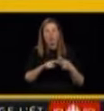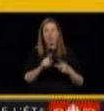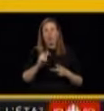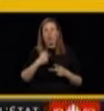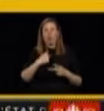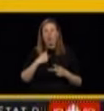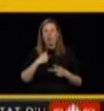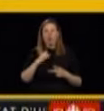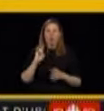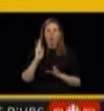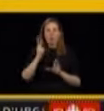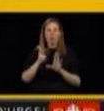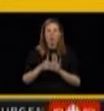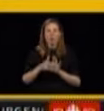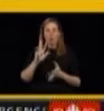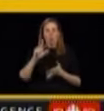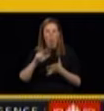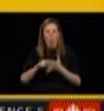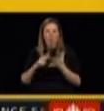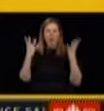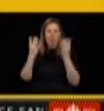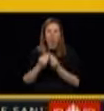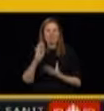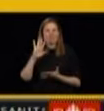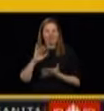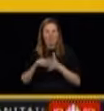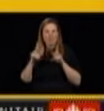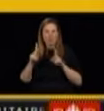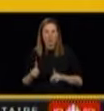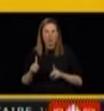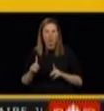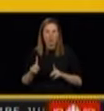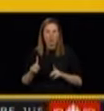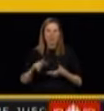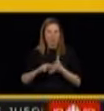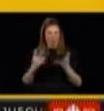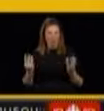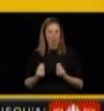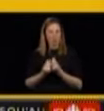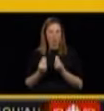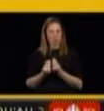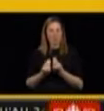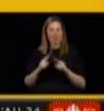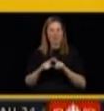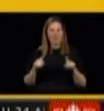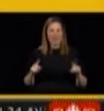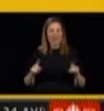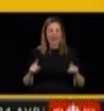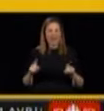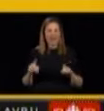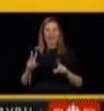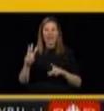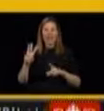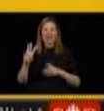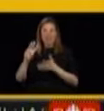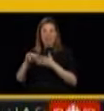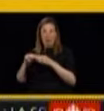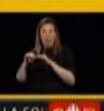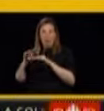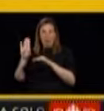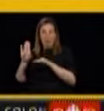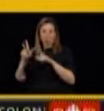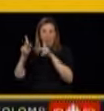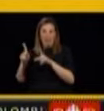contribue, ça fait déjà 5000 personnes. Mais on doit vous dire qu'il y a quand même 6000 plus de 6 000 travailleurs de la santé qui sont